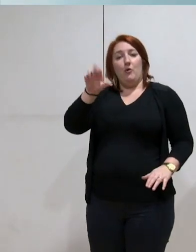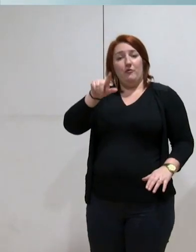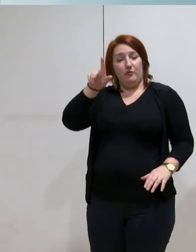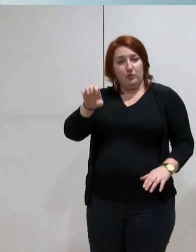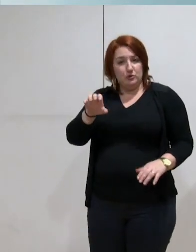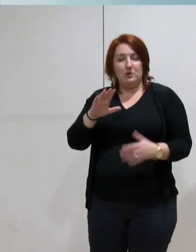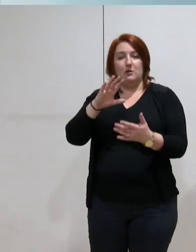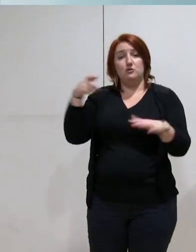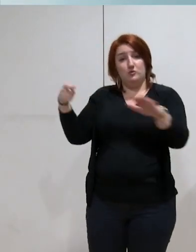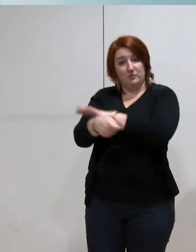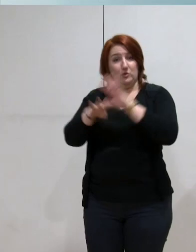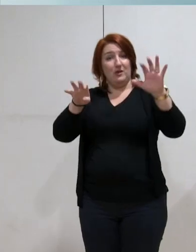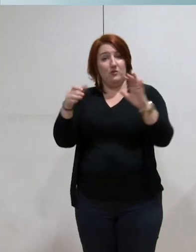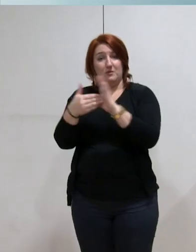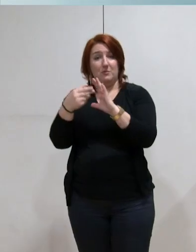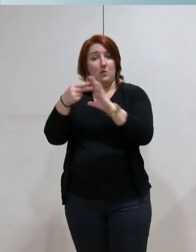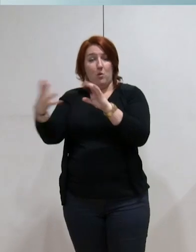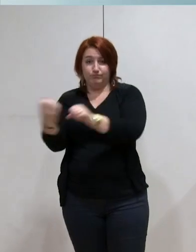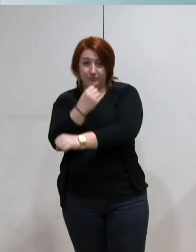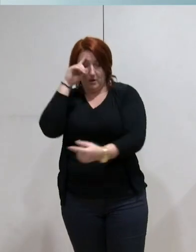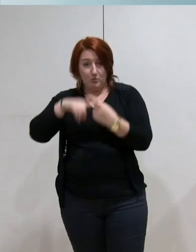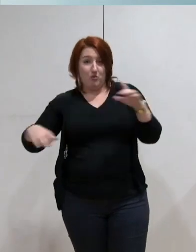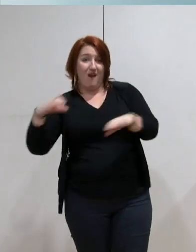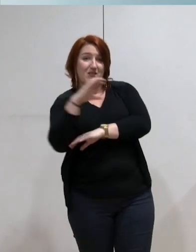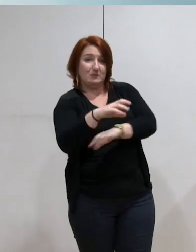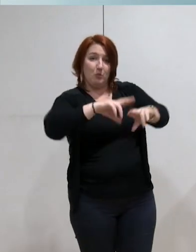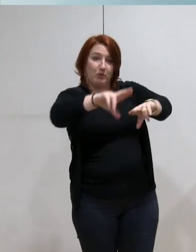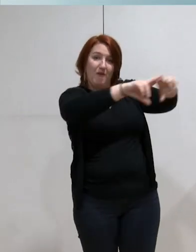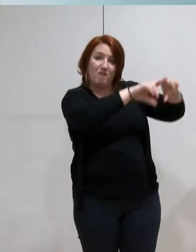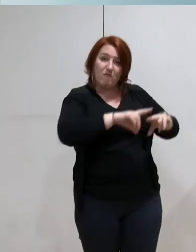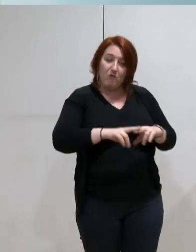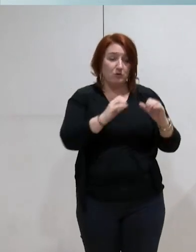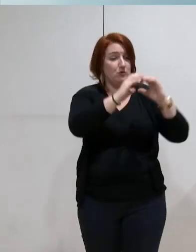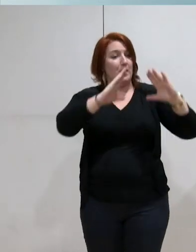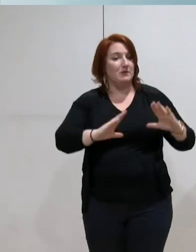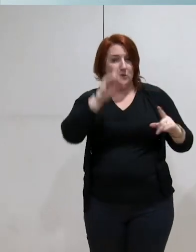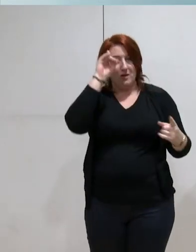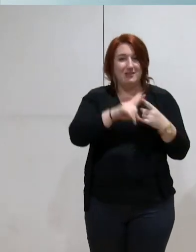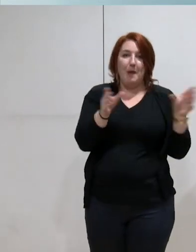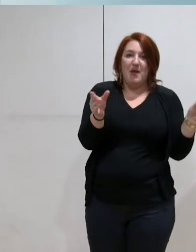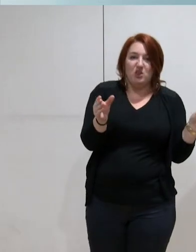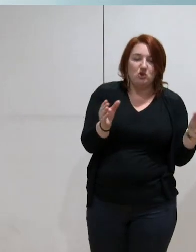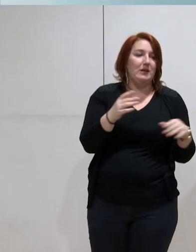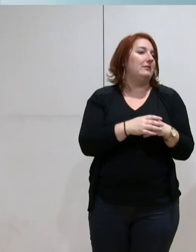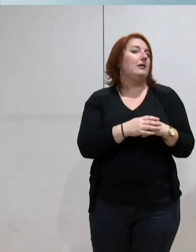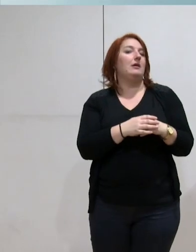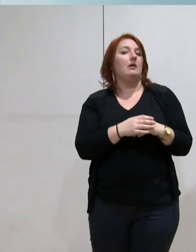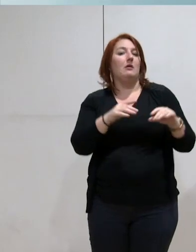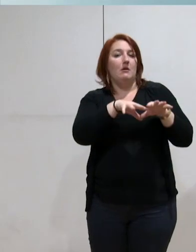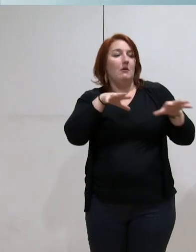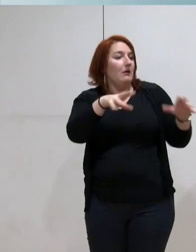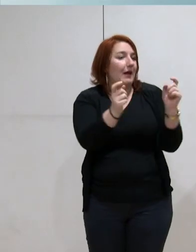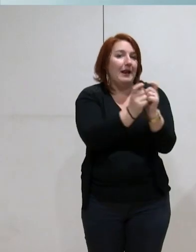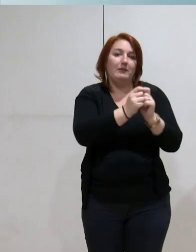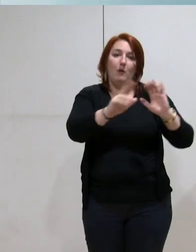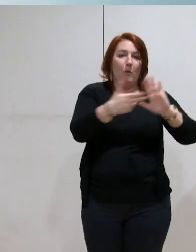€ qui sera dédiée à l'investissement pour la polarisation de travaux sur cette maison travaux qui concern l'étanchéité la mise en conformité des installations